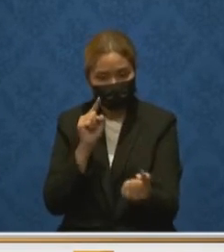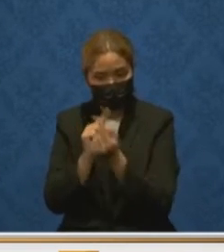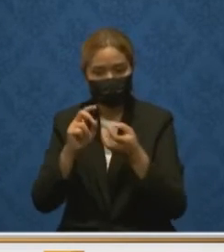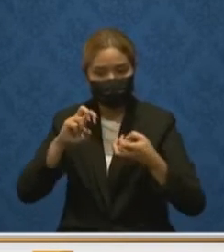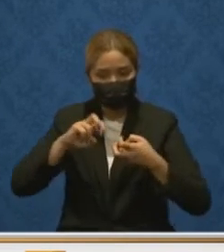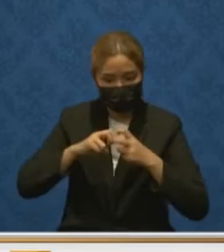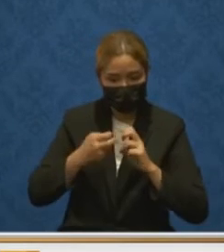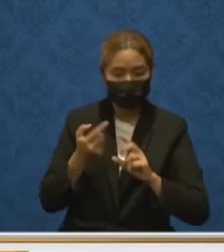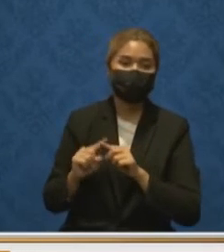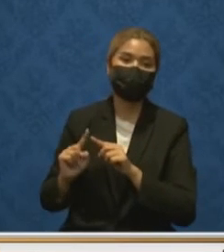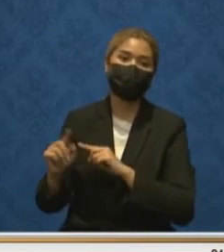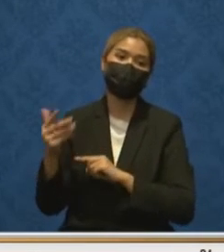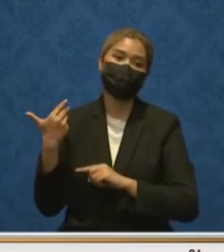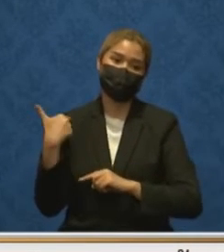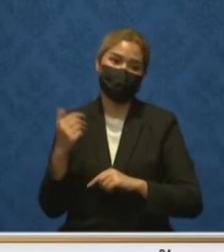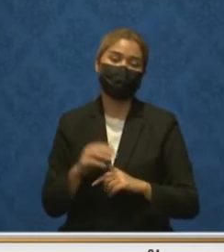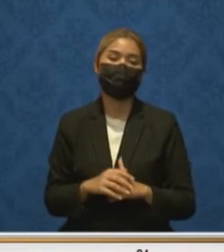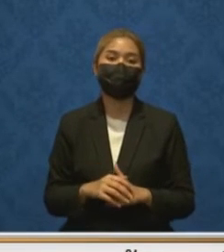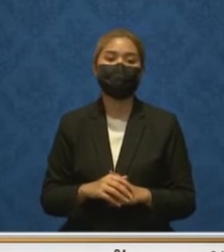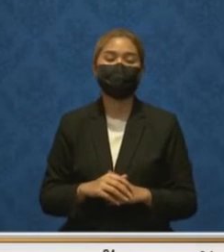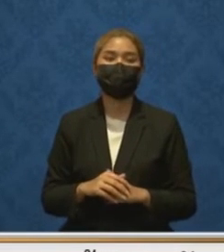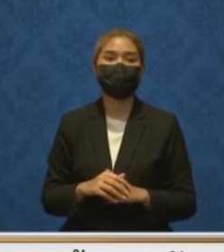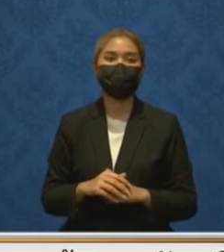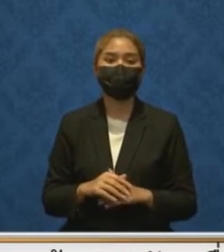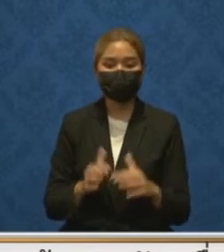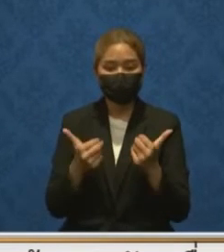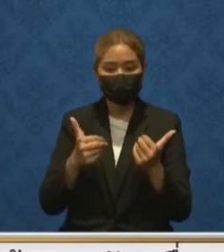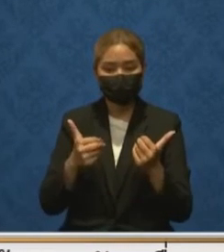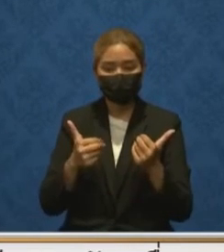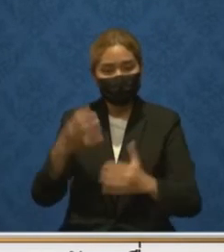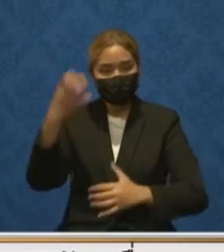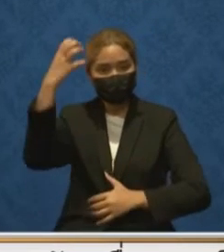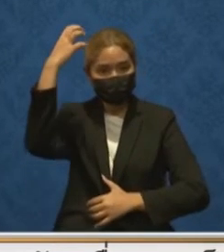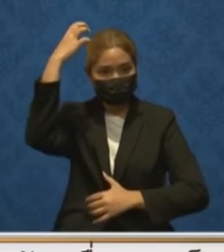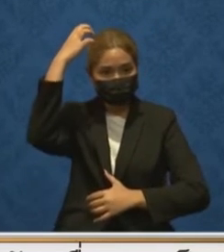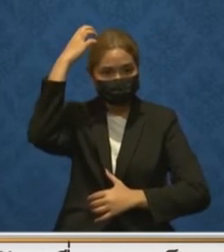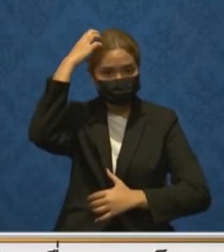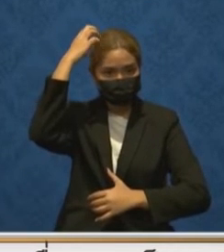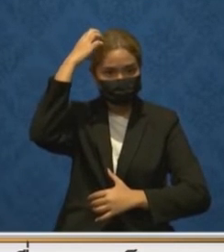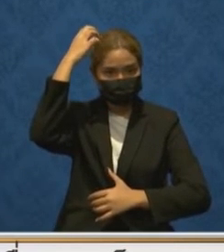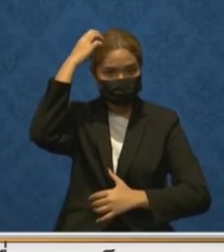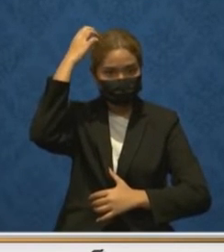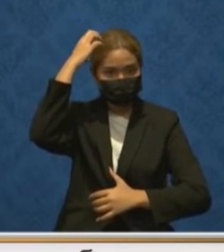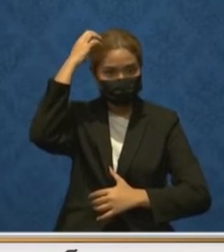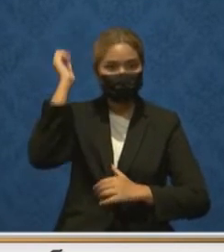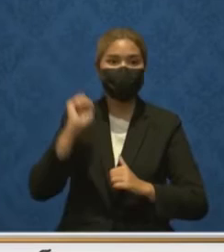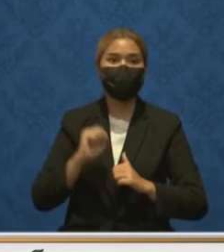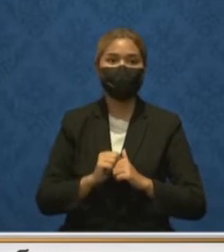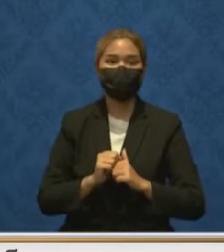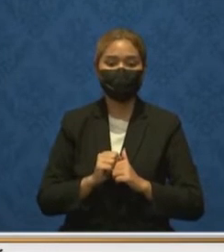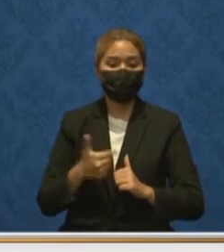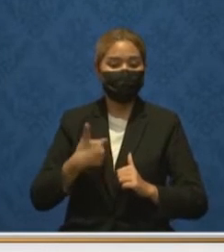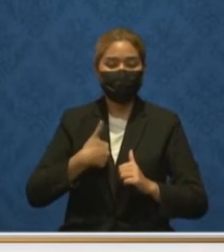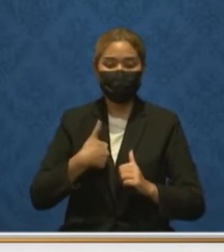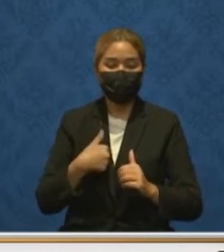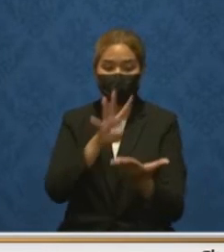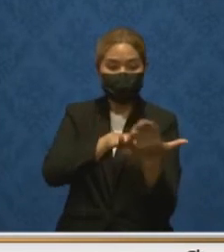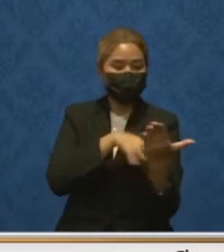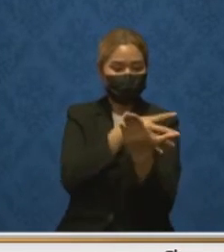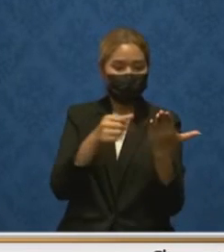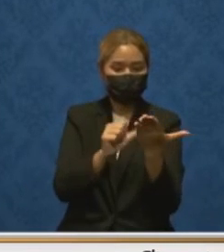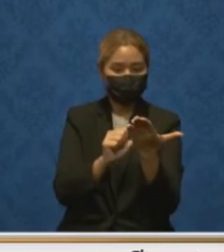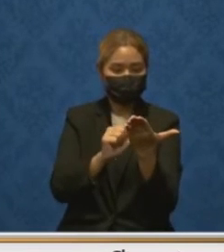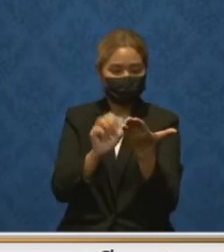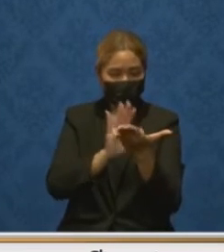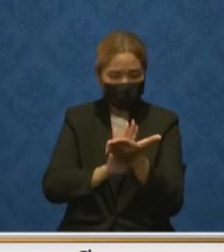ผ่านไปทางลาวปรากฏวาปีนี้เราเลยปับแผนลดการขนส่ง